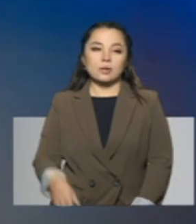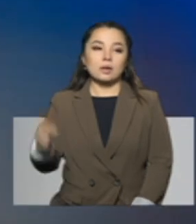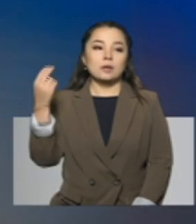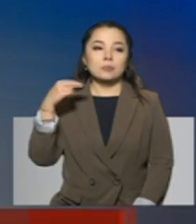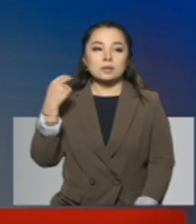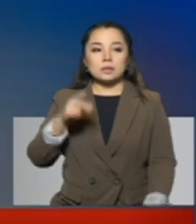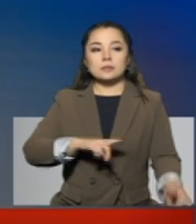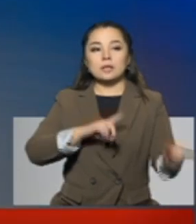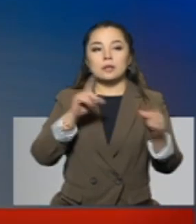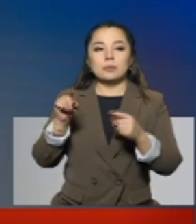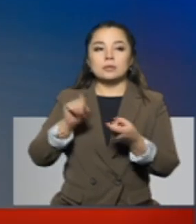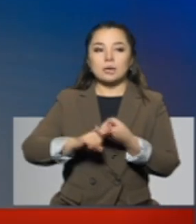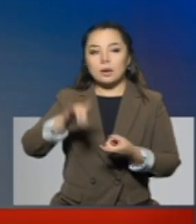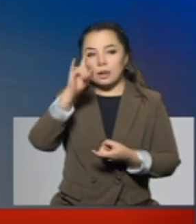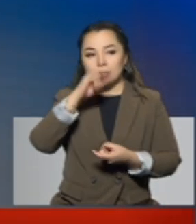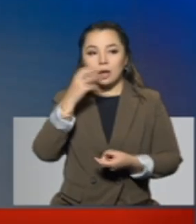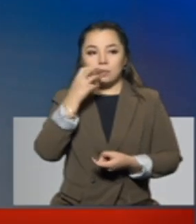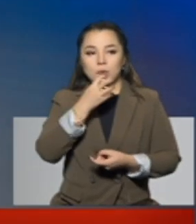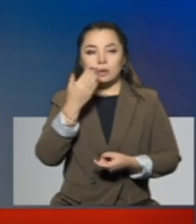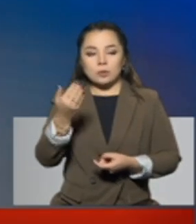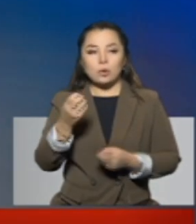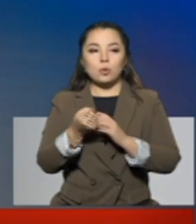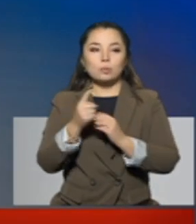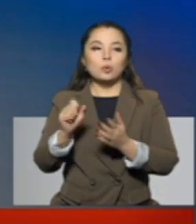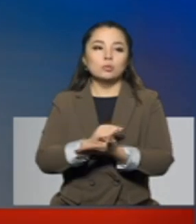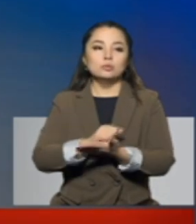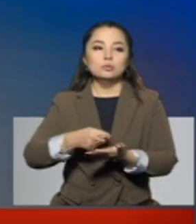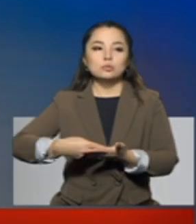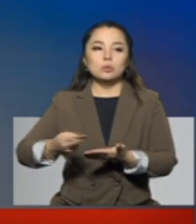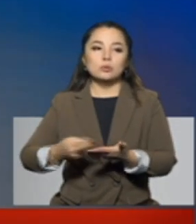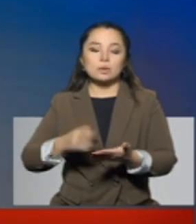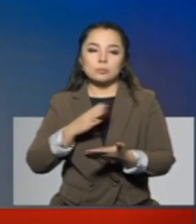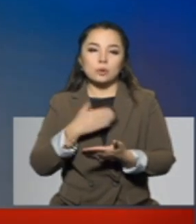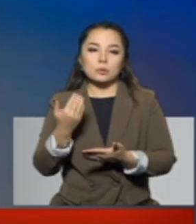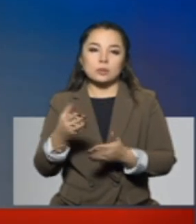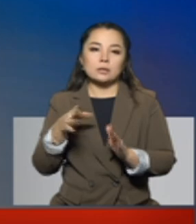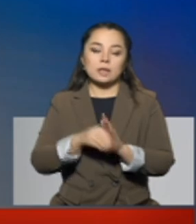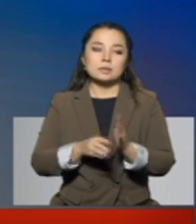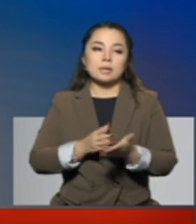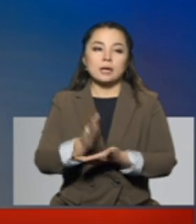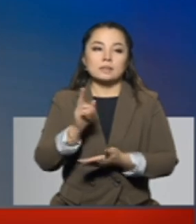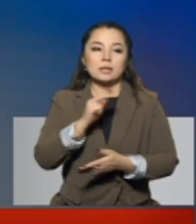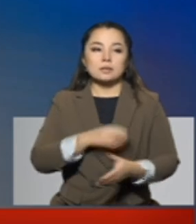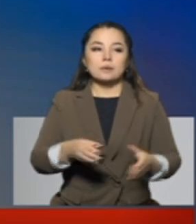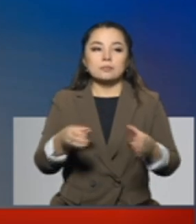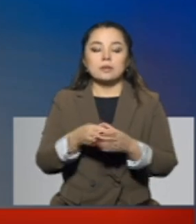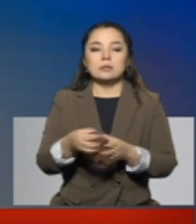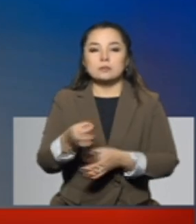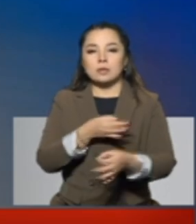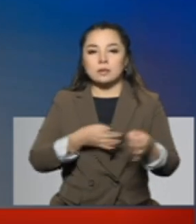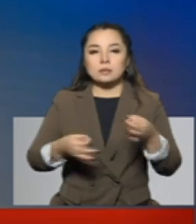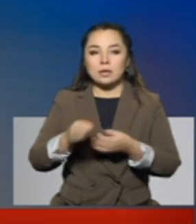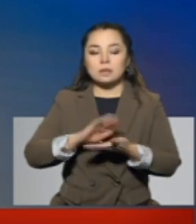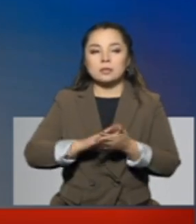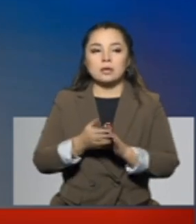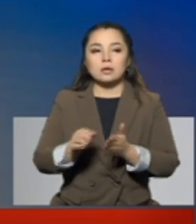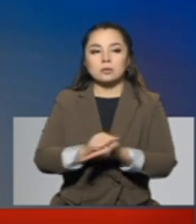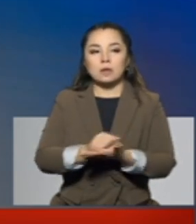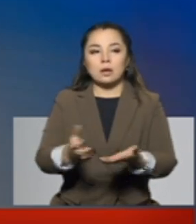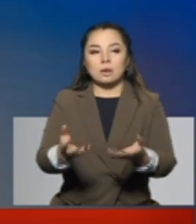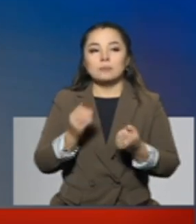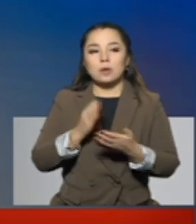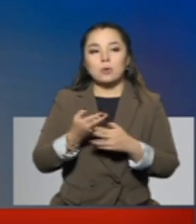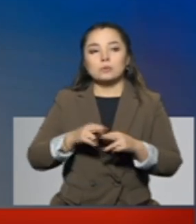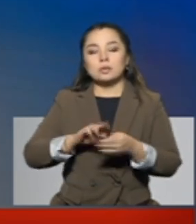Президент сапары аясында Қазақстан мен Монголия 11 құжатқа қол қойды. Сонымен қатар стратегиялық серіктестік туралы декларация қабылданды.